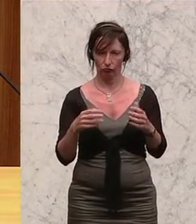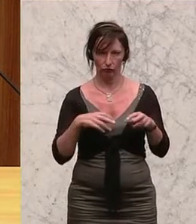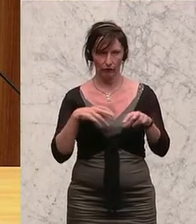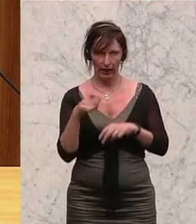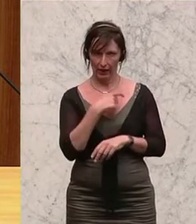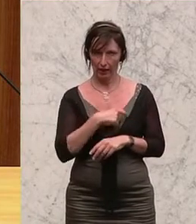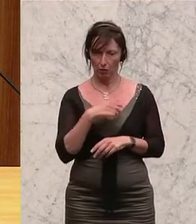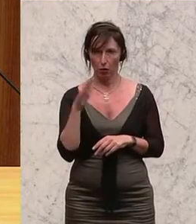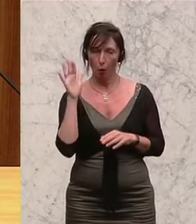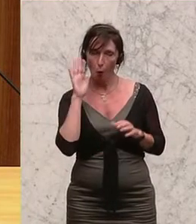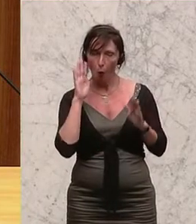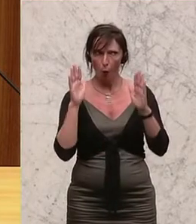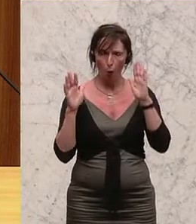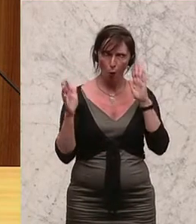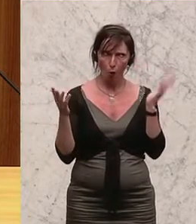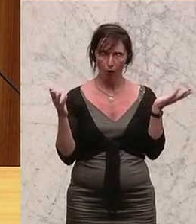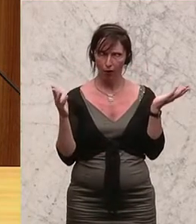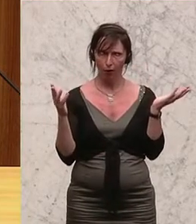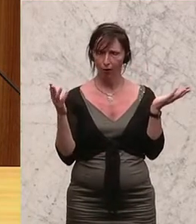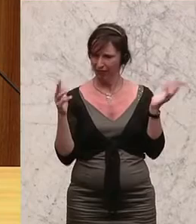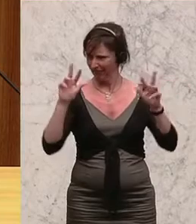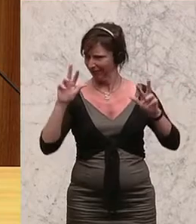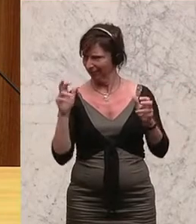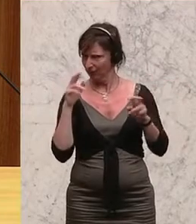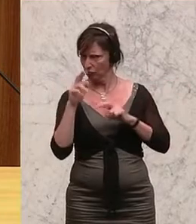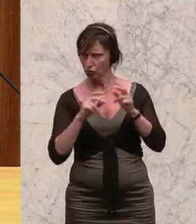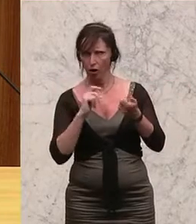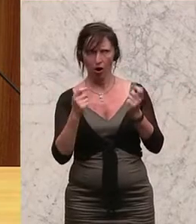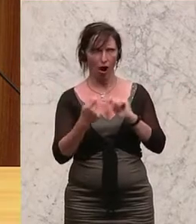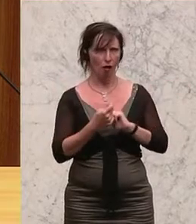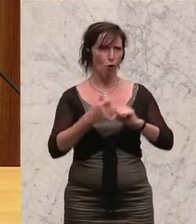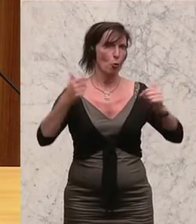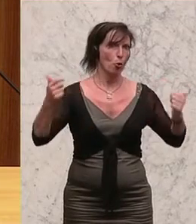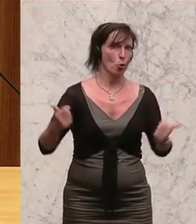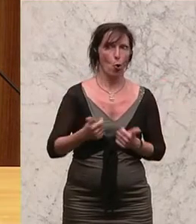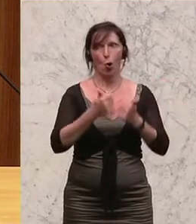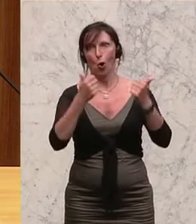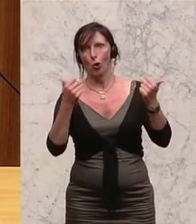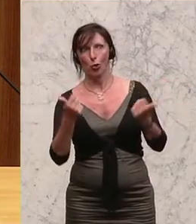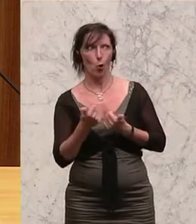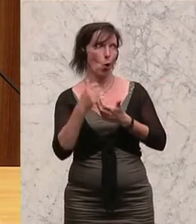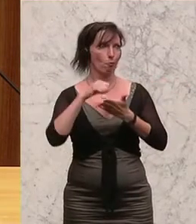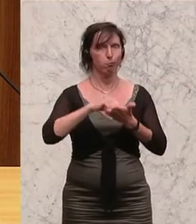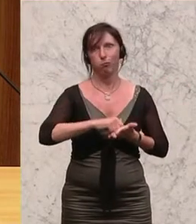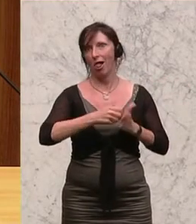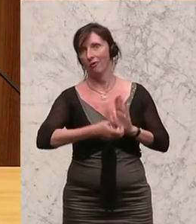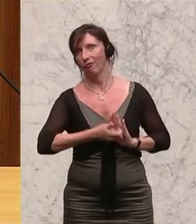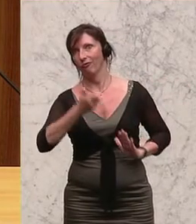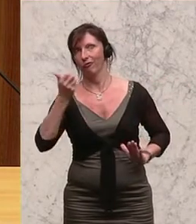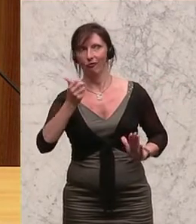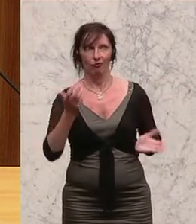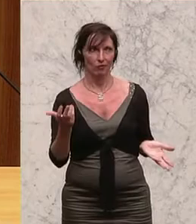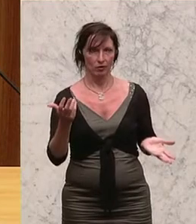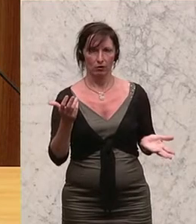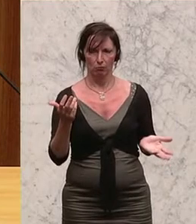zuhört, bei den Kommentaren zur Steuerreform, welche großartige Entlastungen da stattfinden, dann muss ich sagen,